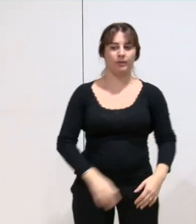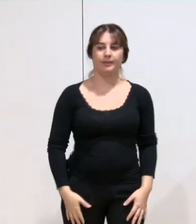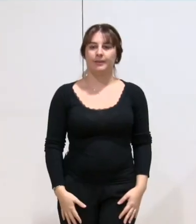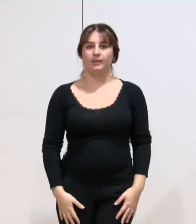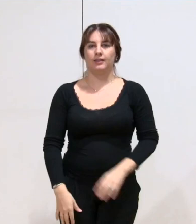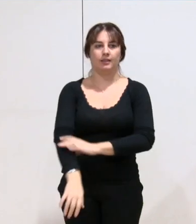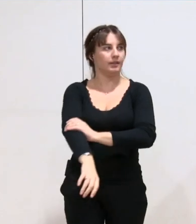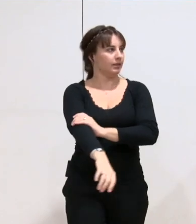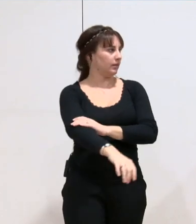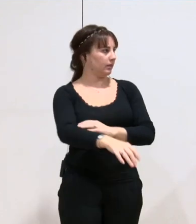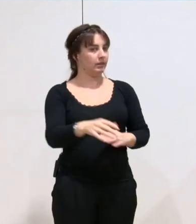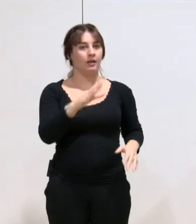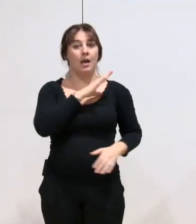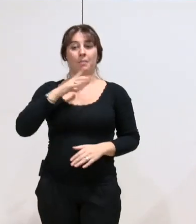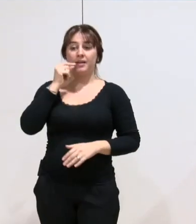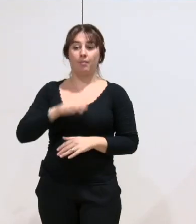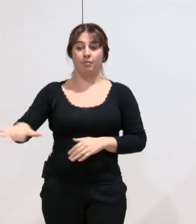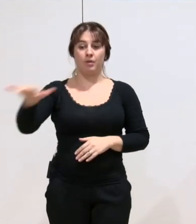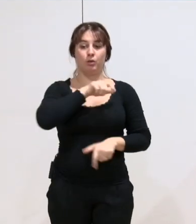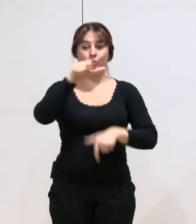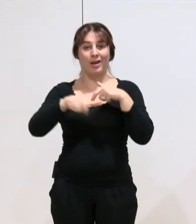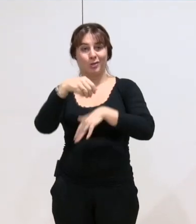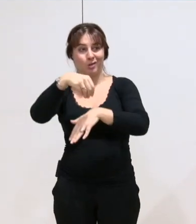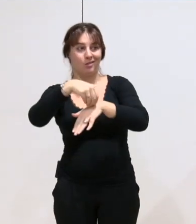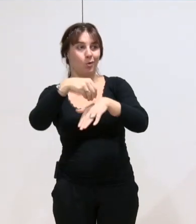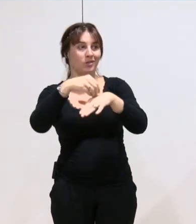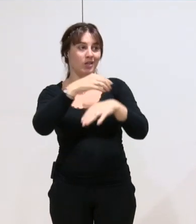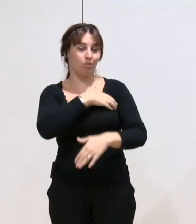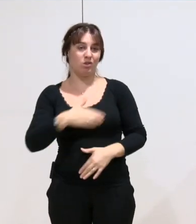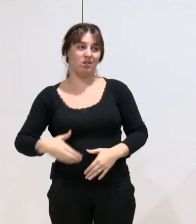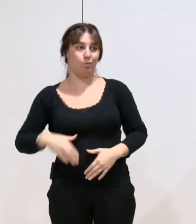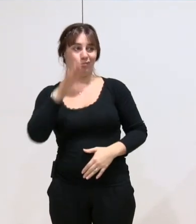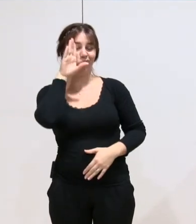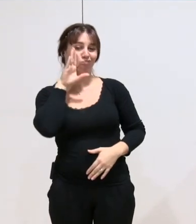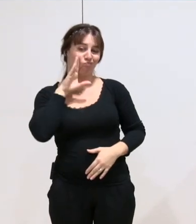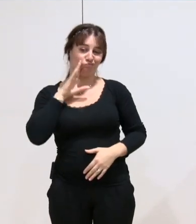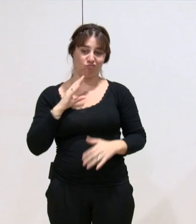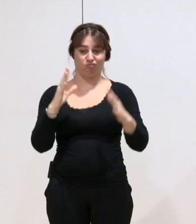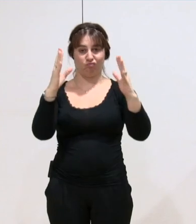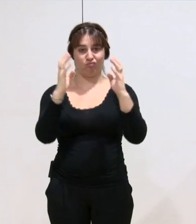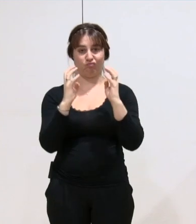Mesdames et messieurs les conseillers municipaux, je vous invite à reprendre votre place. Nous allons